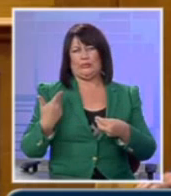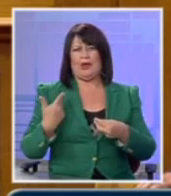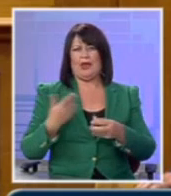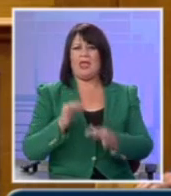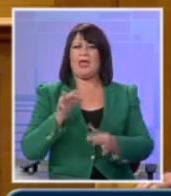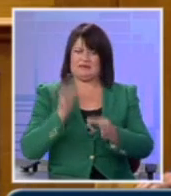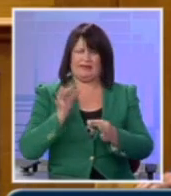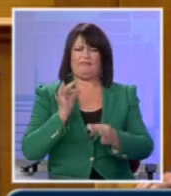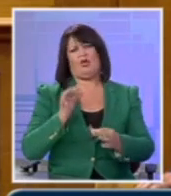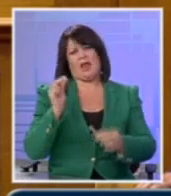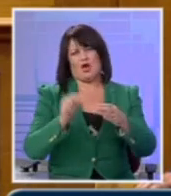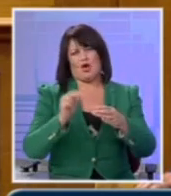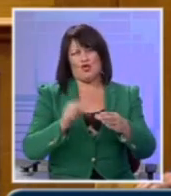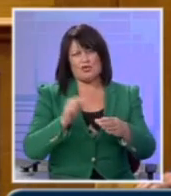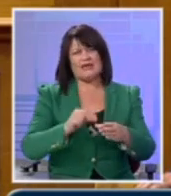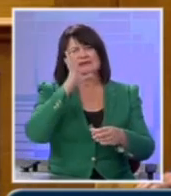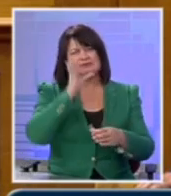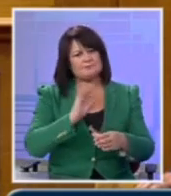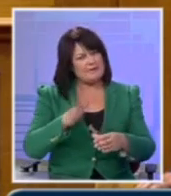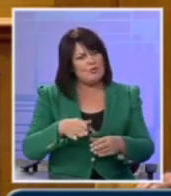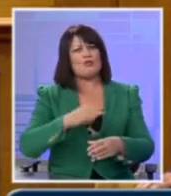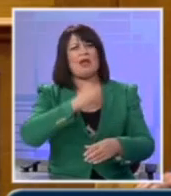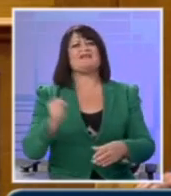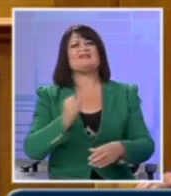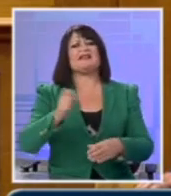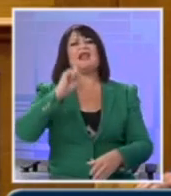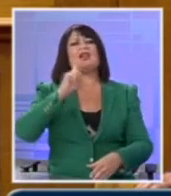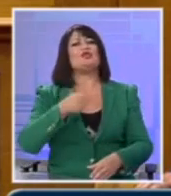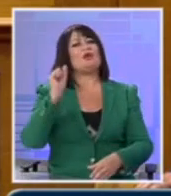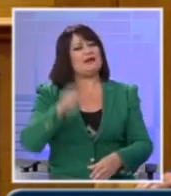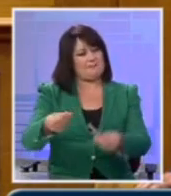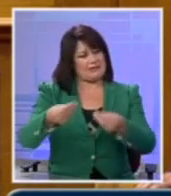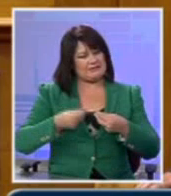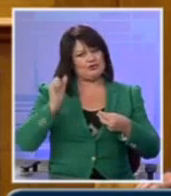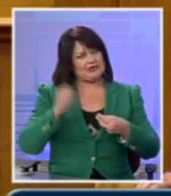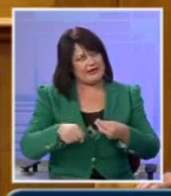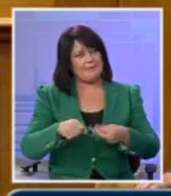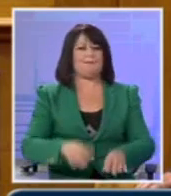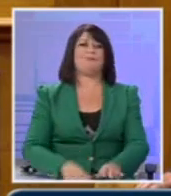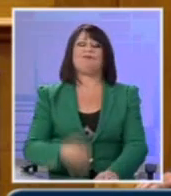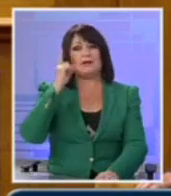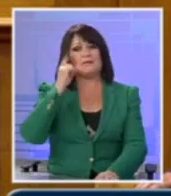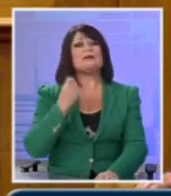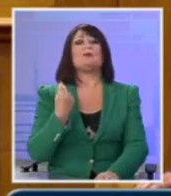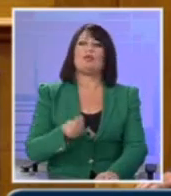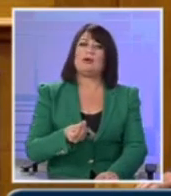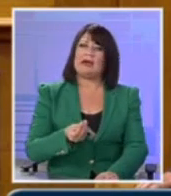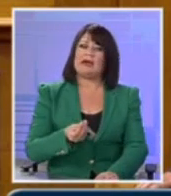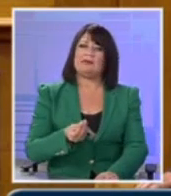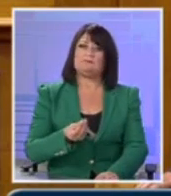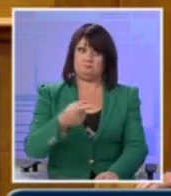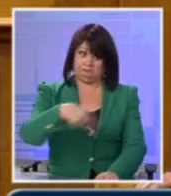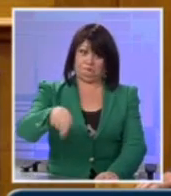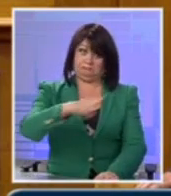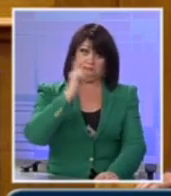εκλογές αυτή τη ρεαλιστική αλλά ταυτόχρονα αυστηρή εντολή έγκριση λάβαμε. Γνωρίζουμε πολύ καλά, το γνωρίζετε